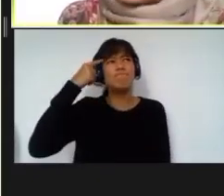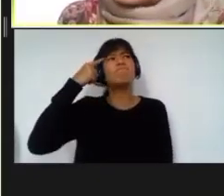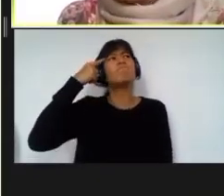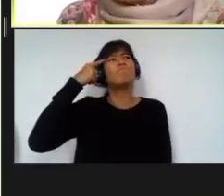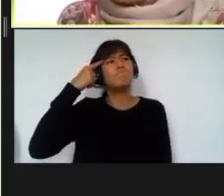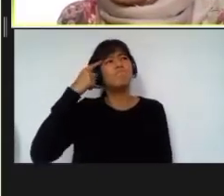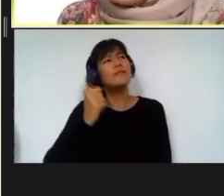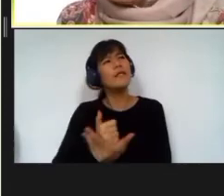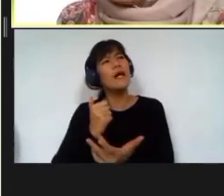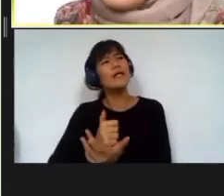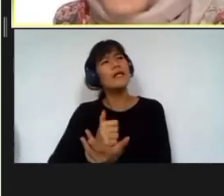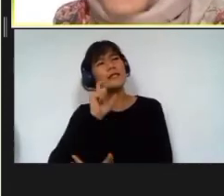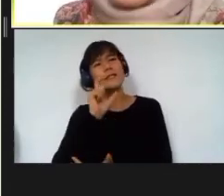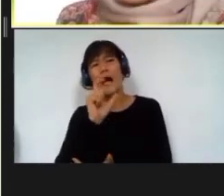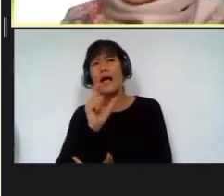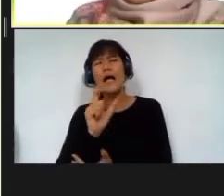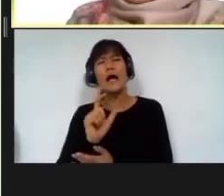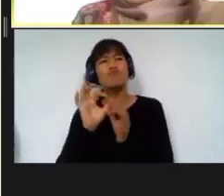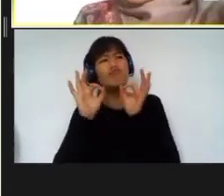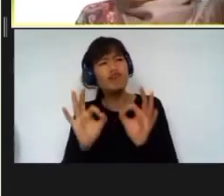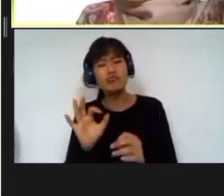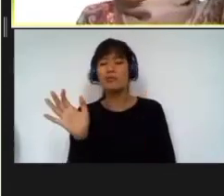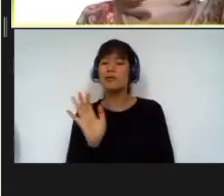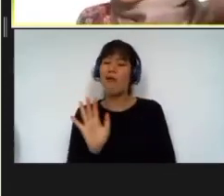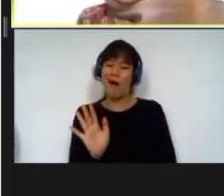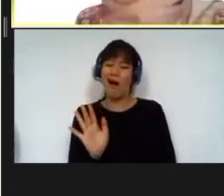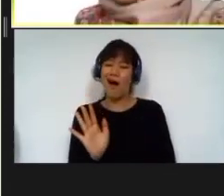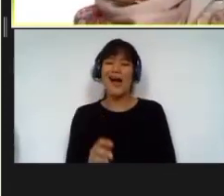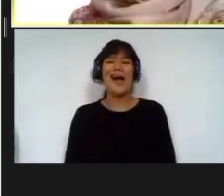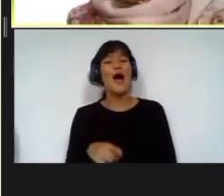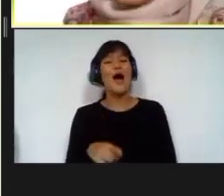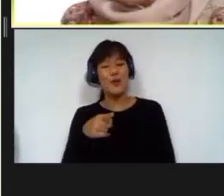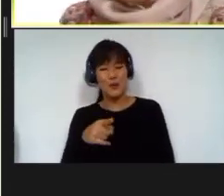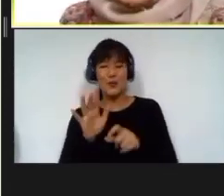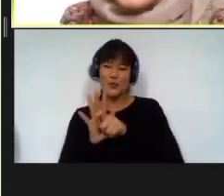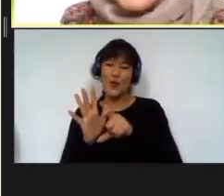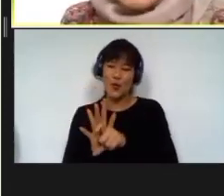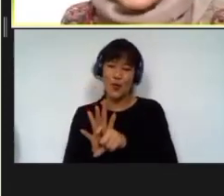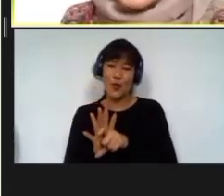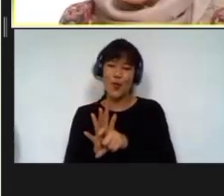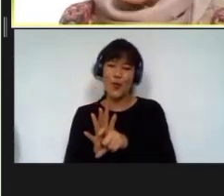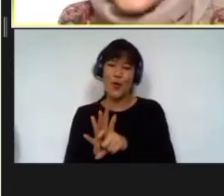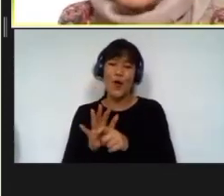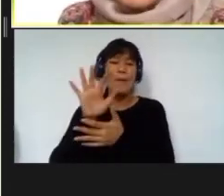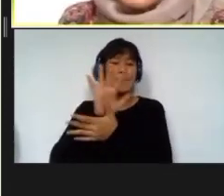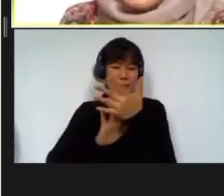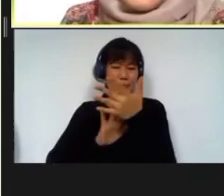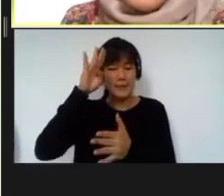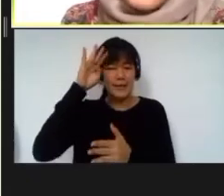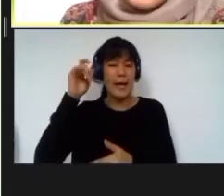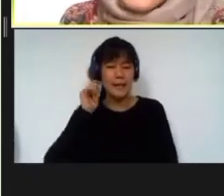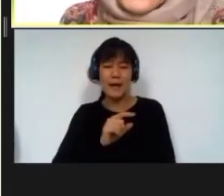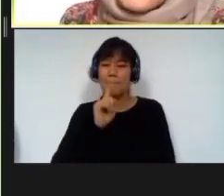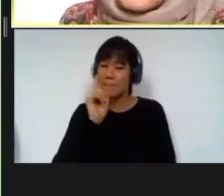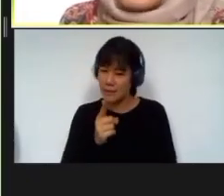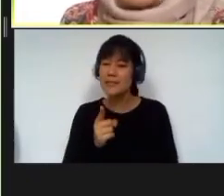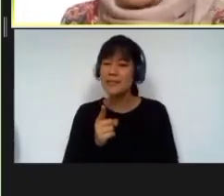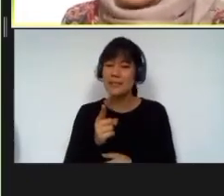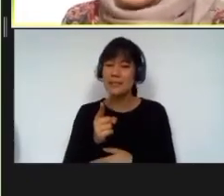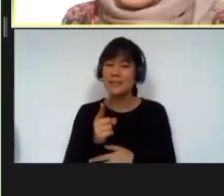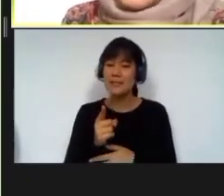cara itu adalah tidak tepat begitu. Itu adalah salah satu contoh bagaimana bias gender masih kita jumpai dalam